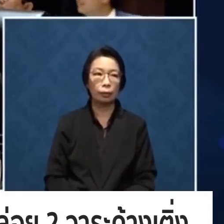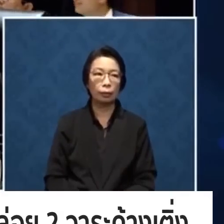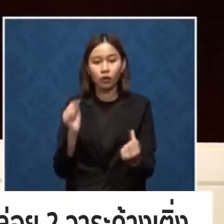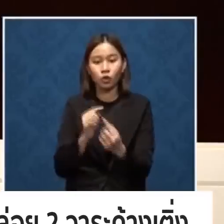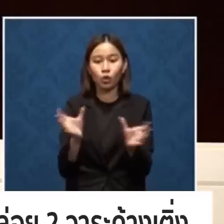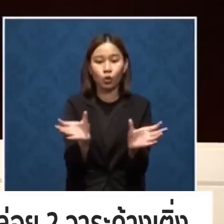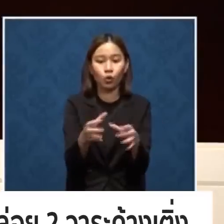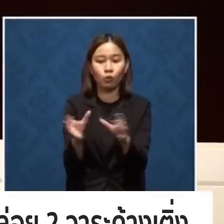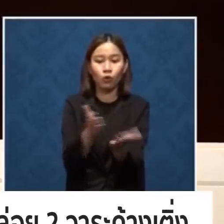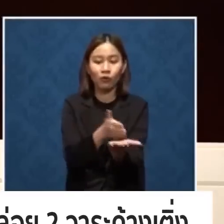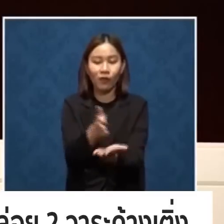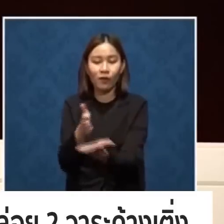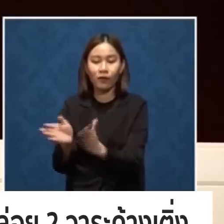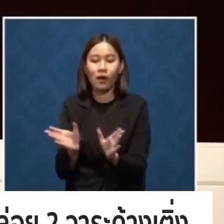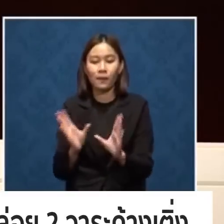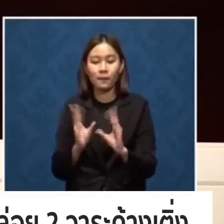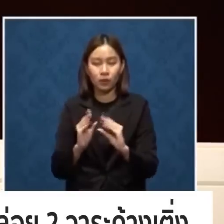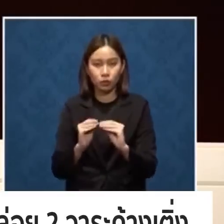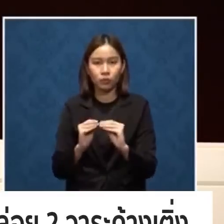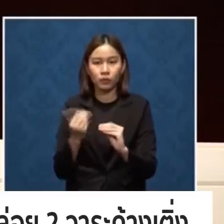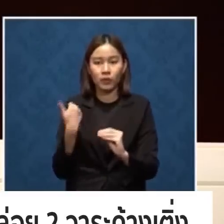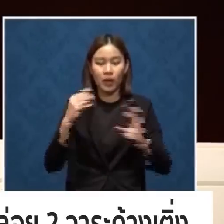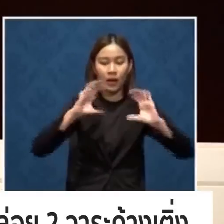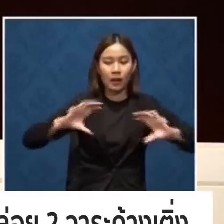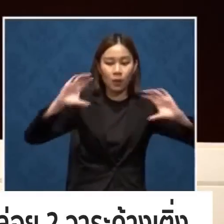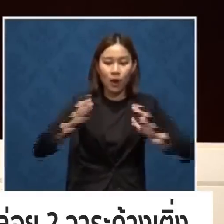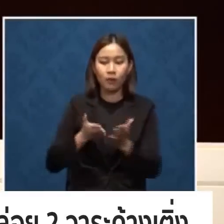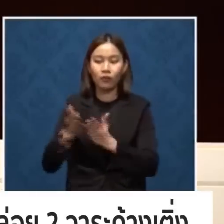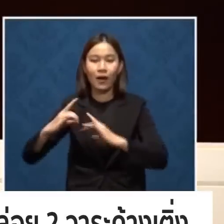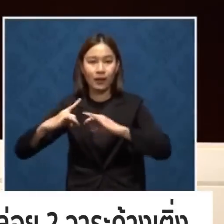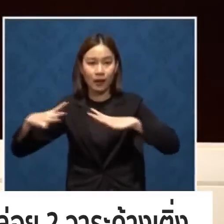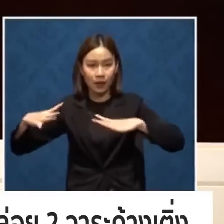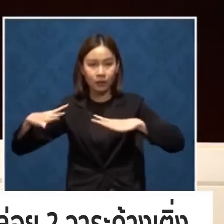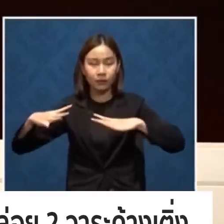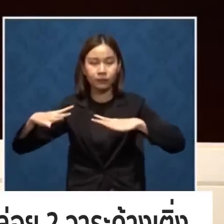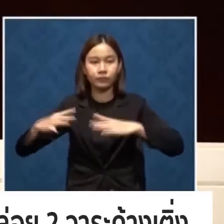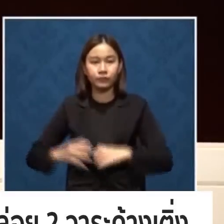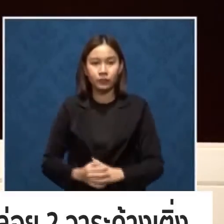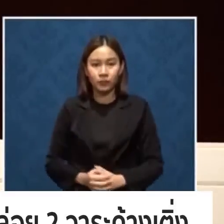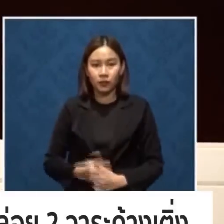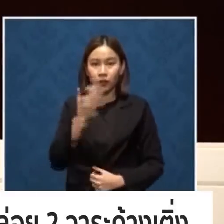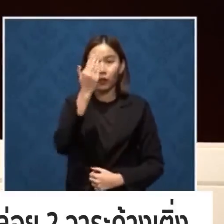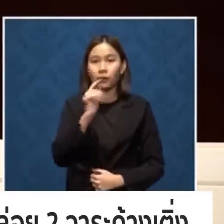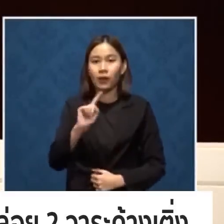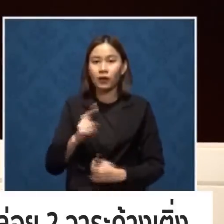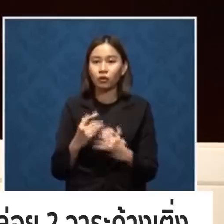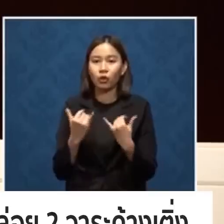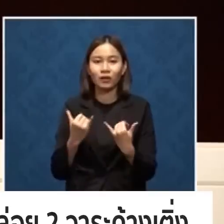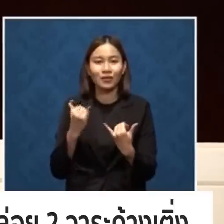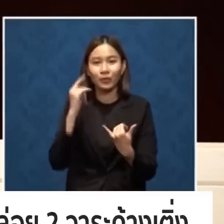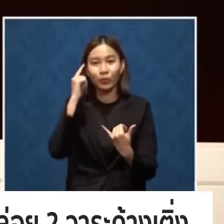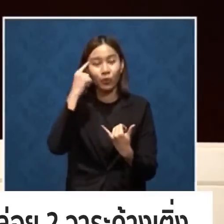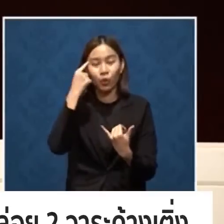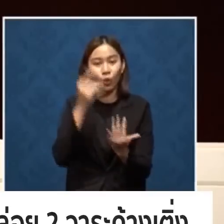ฝีปากนะฮะคารมคมหอบส ุ ดยอดเลยอย่างเงี้ยเขาคงไปสืบดูแล้วแหละว่าเอ๊ะสงสัยสว.วันนี้มาน้อยเพราะว่